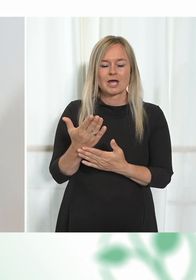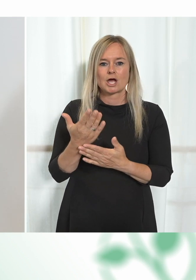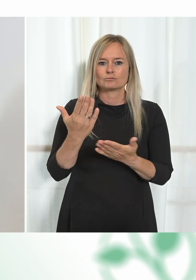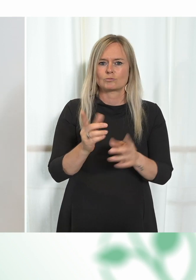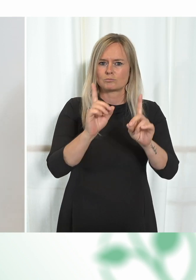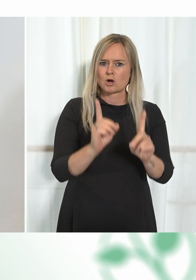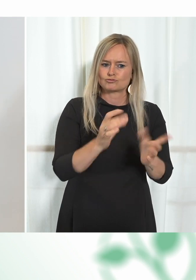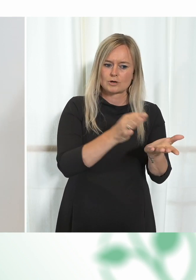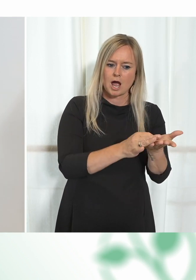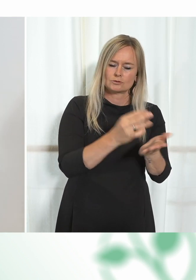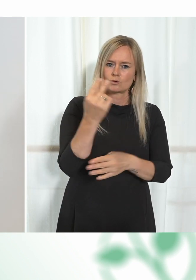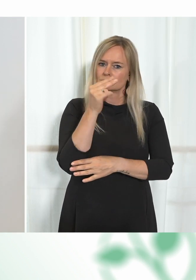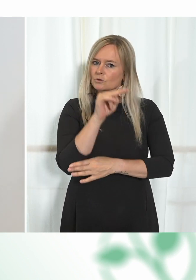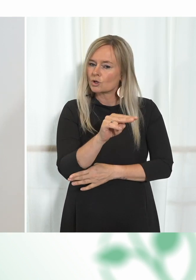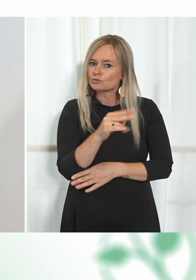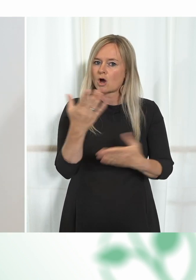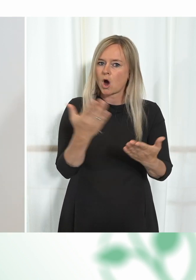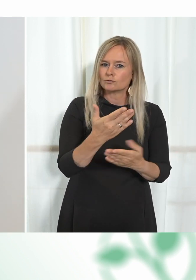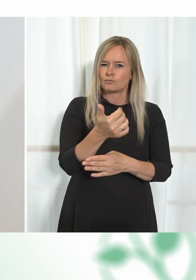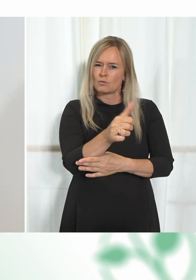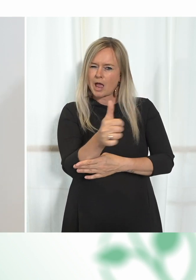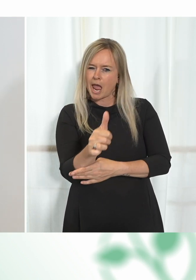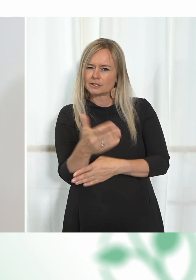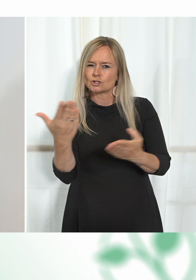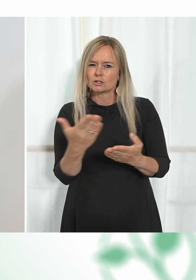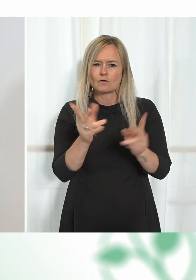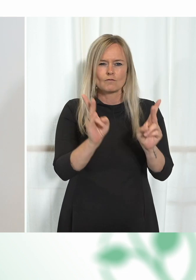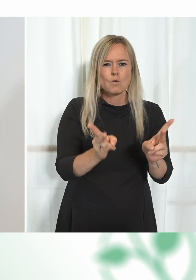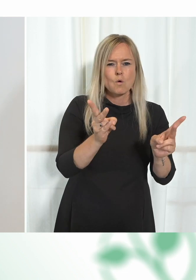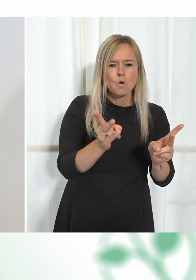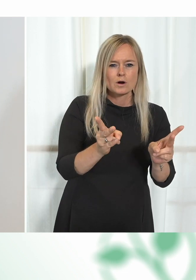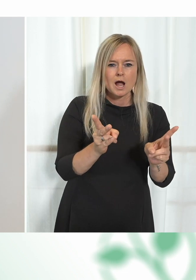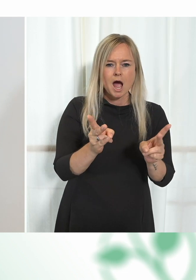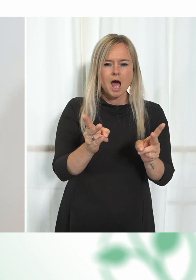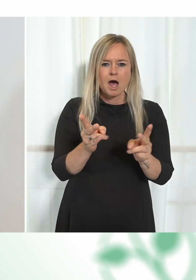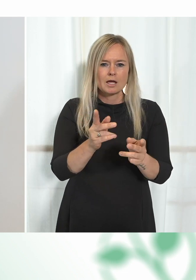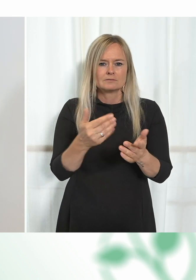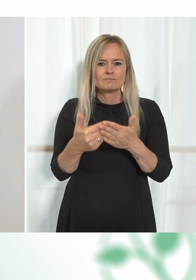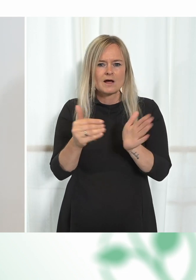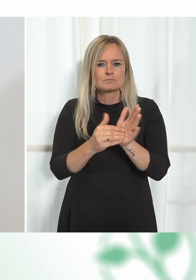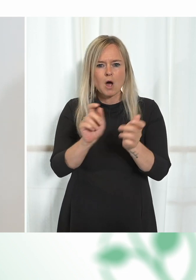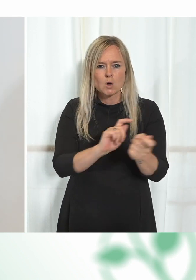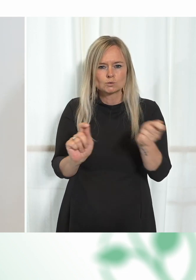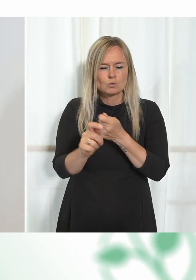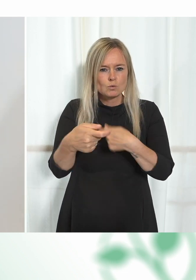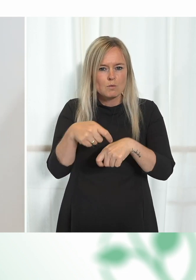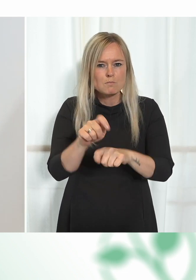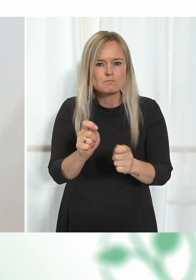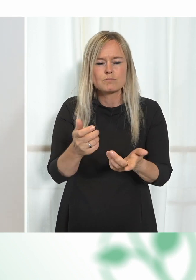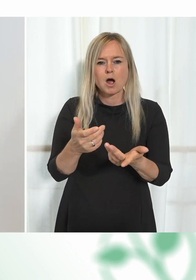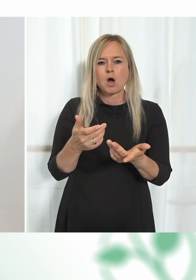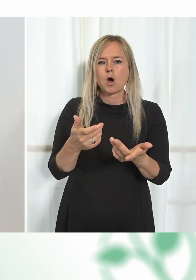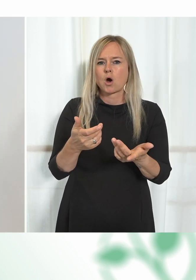haben und analysiert, wo gibt es jetzt Einsatzgebiete, was können wir umbauen, also eigener Bereich auch entstanden, kann vielleicht der Marc noch mehr